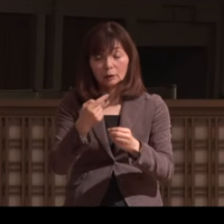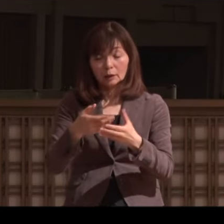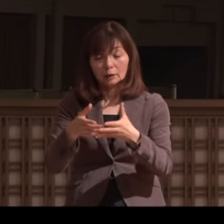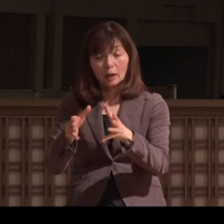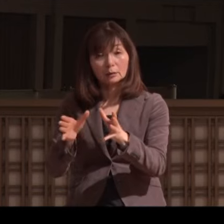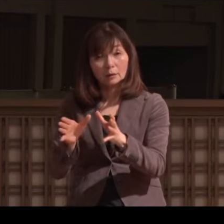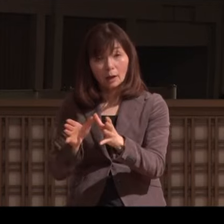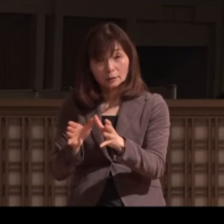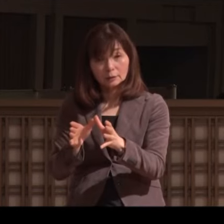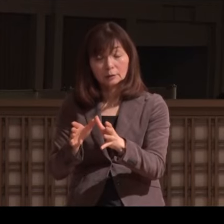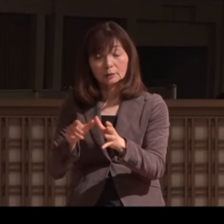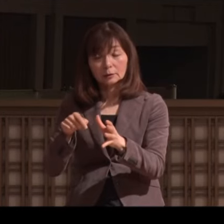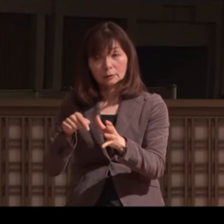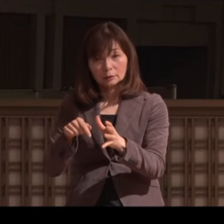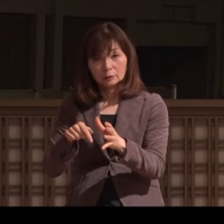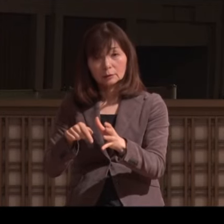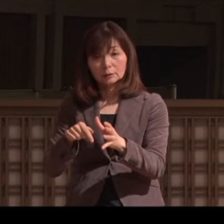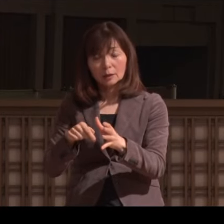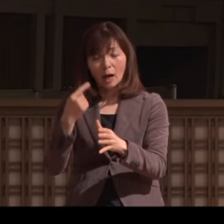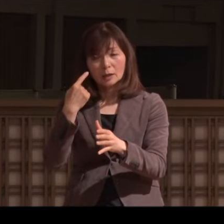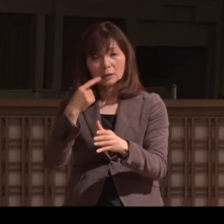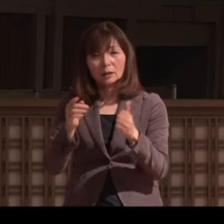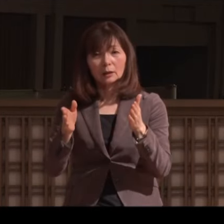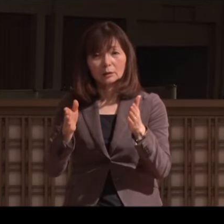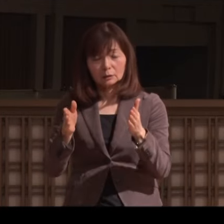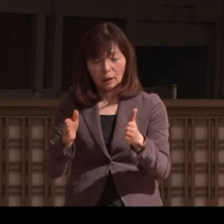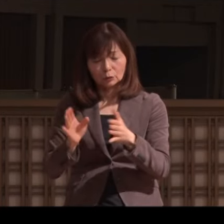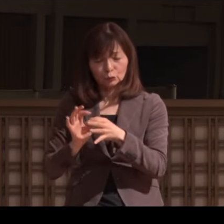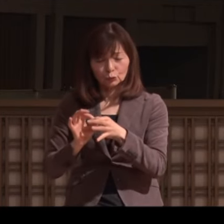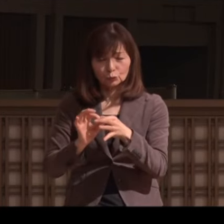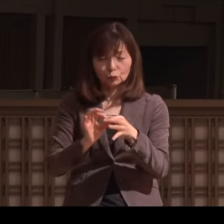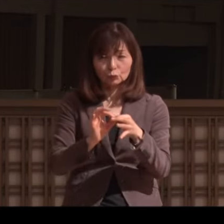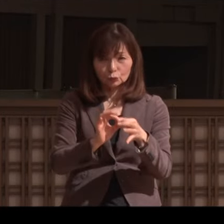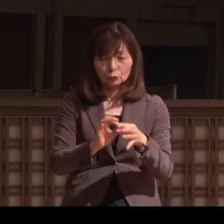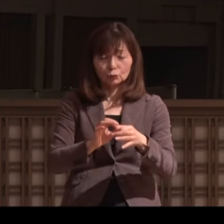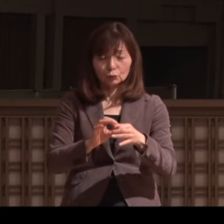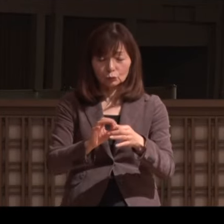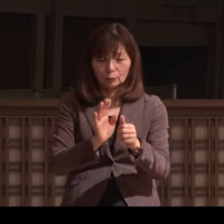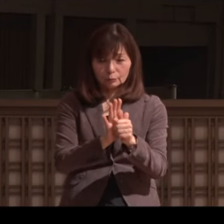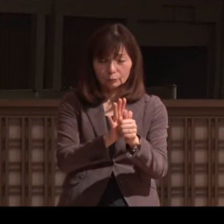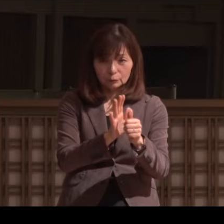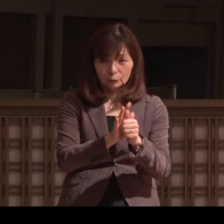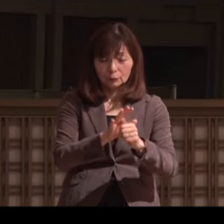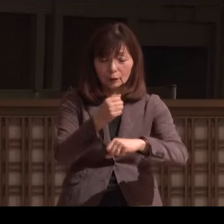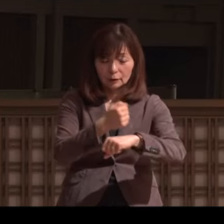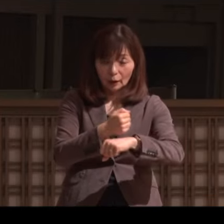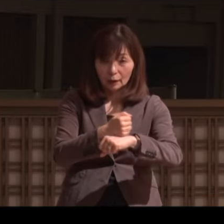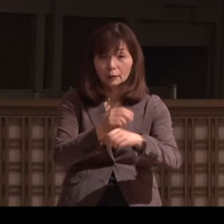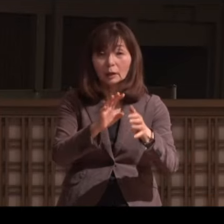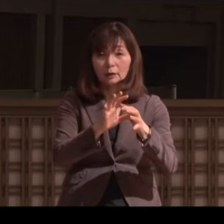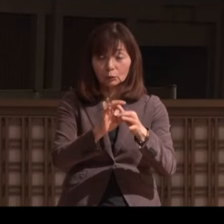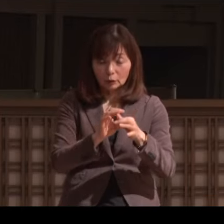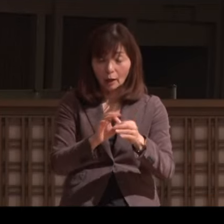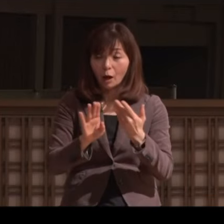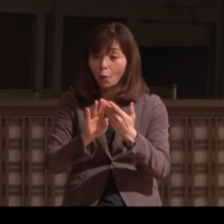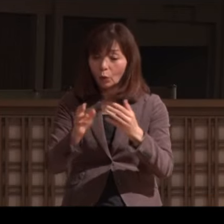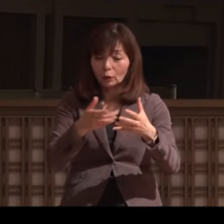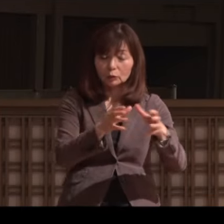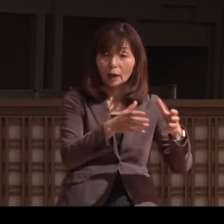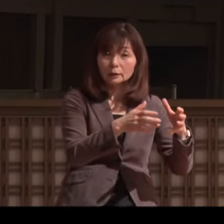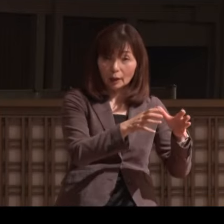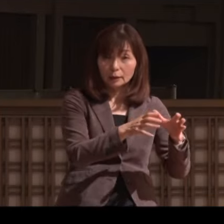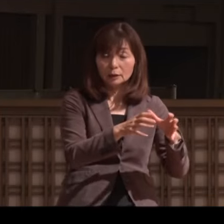やるとしては1ヶ月ずっと付き合うのは非常に困難であるということなのでえ横の連携を取ろうということで